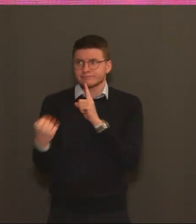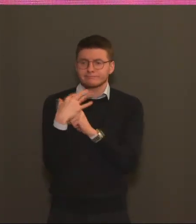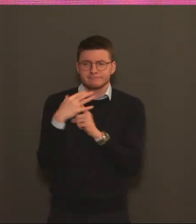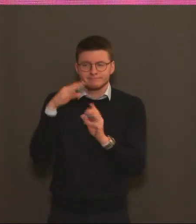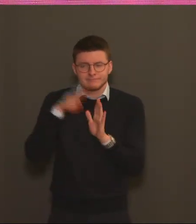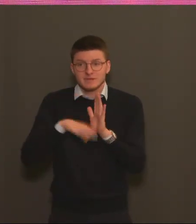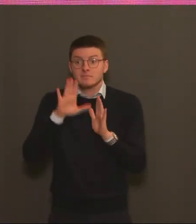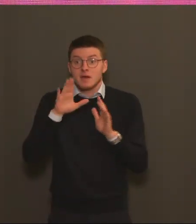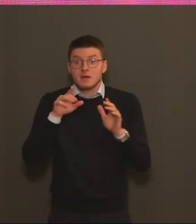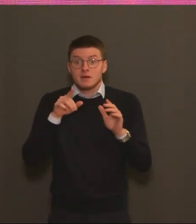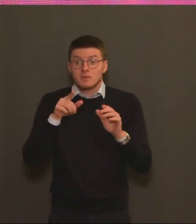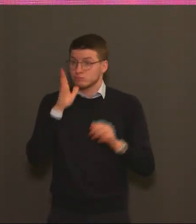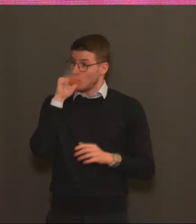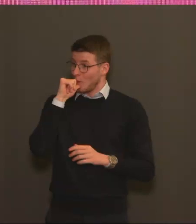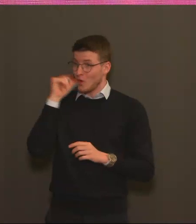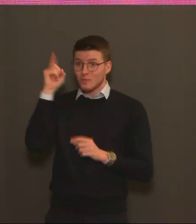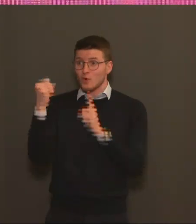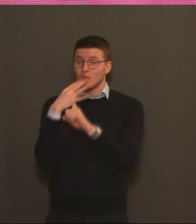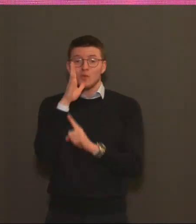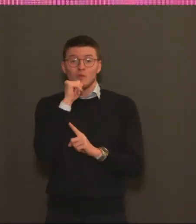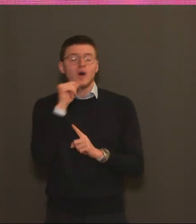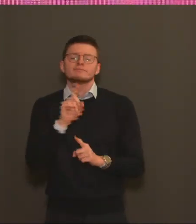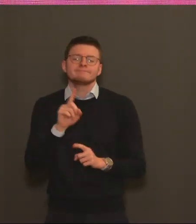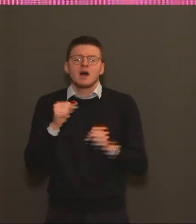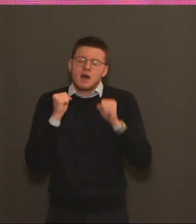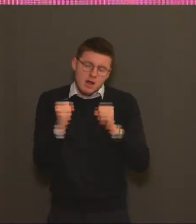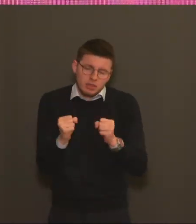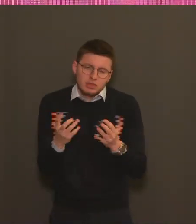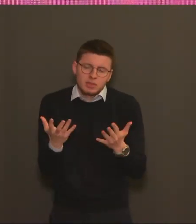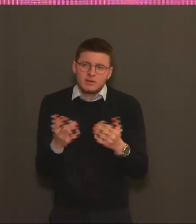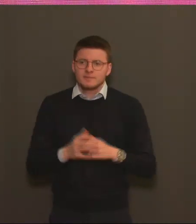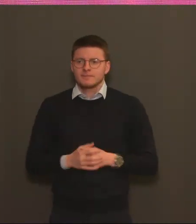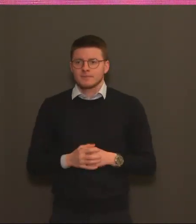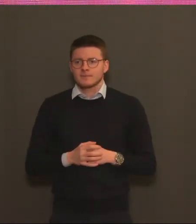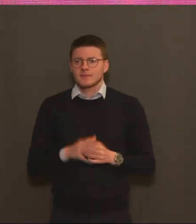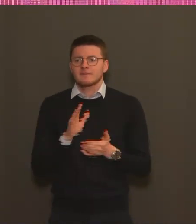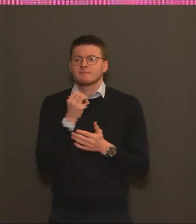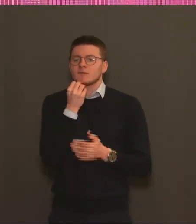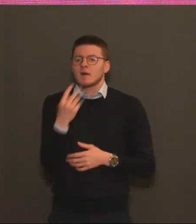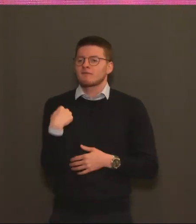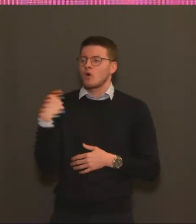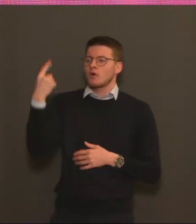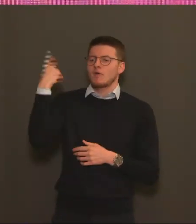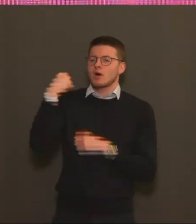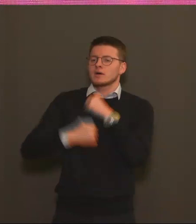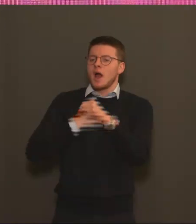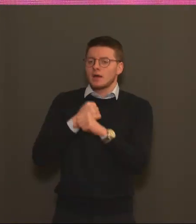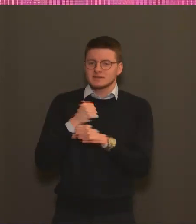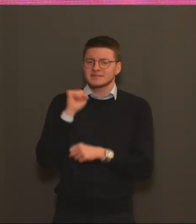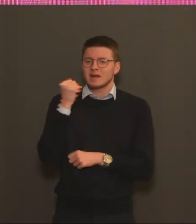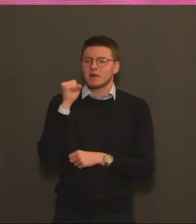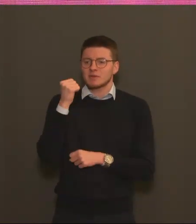0. Denk maar aan de uitbraak van september vorig jaar in de rozentuin van het Witte